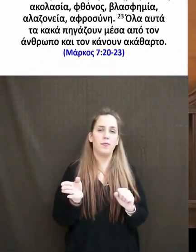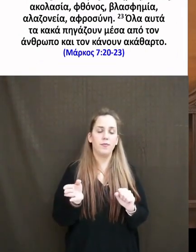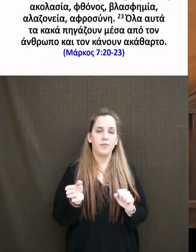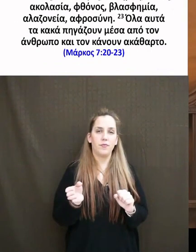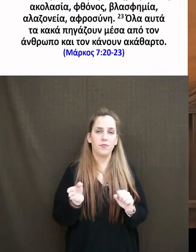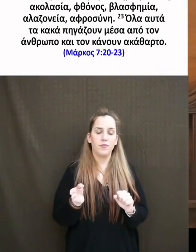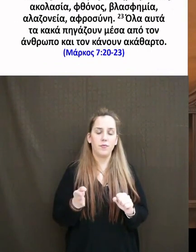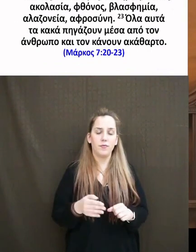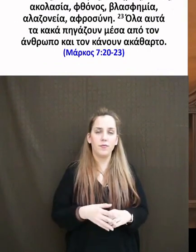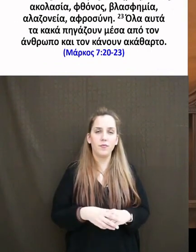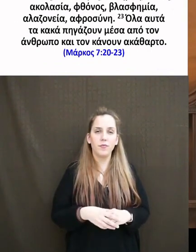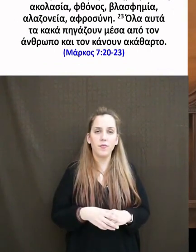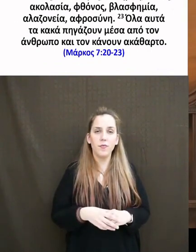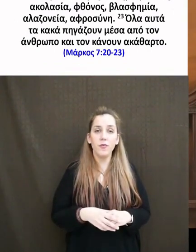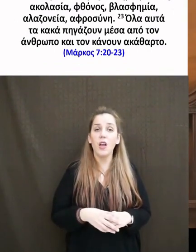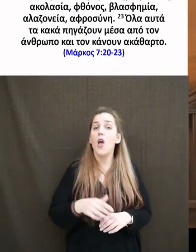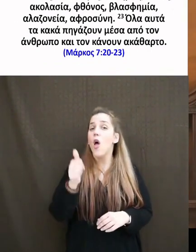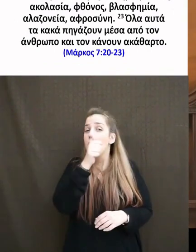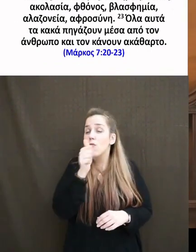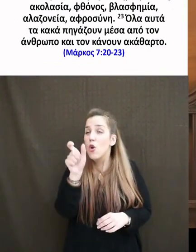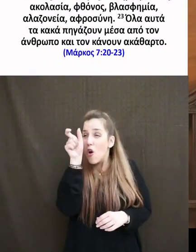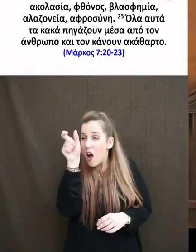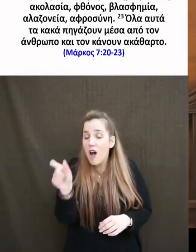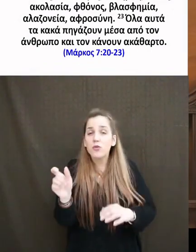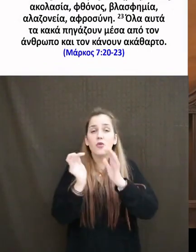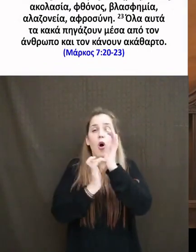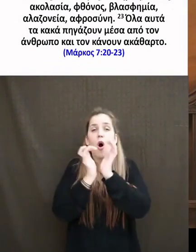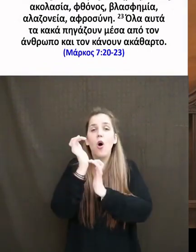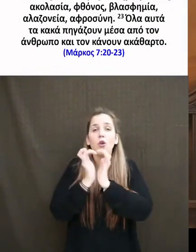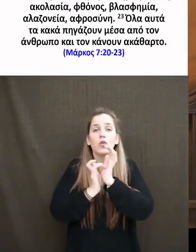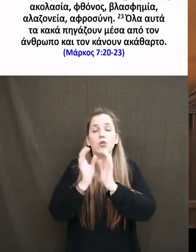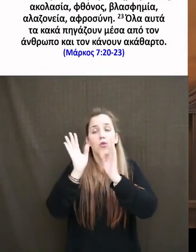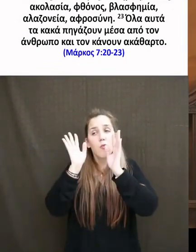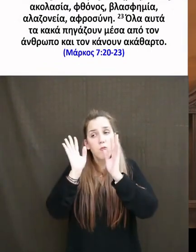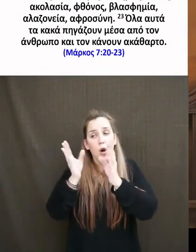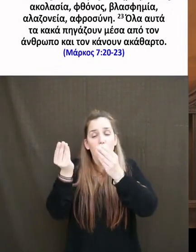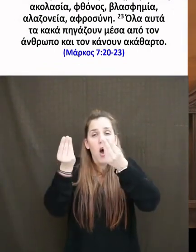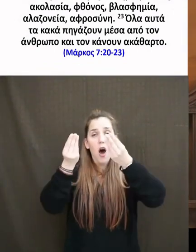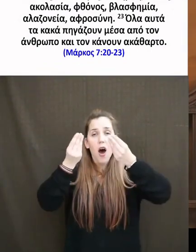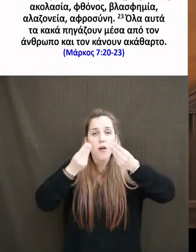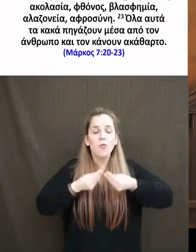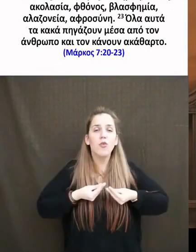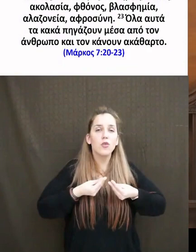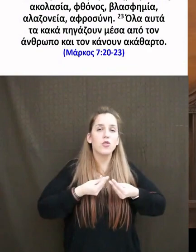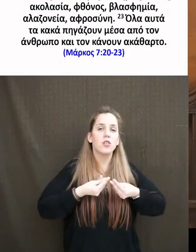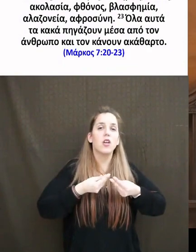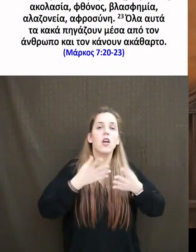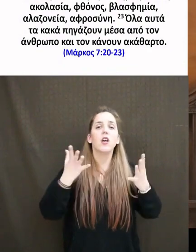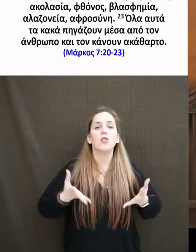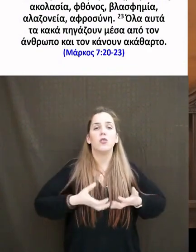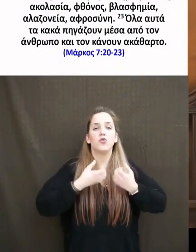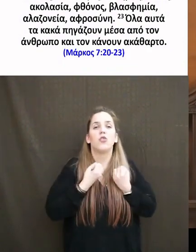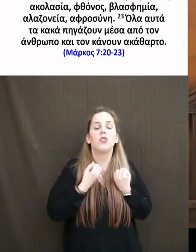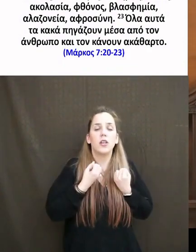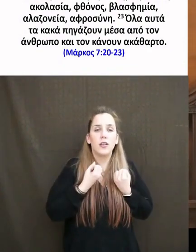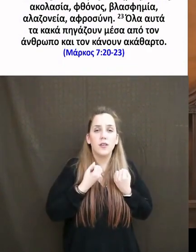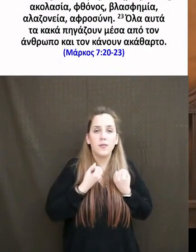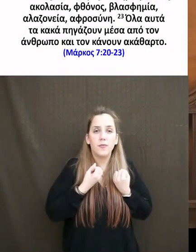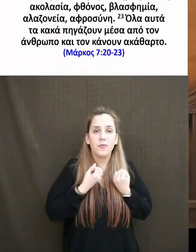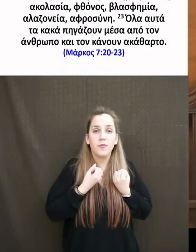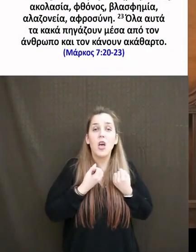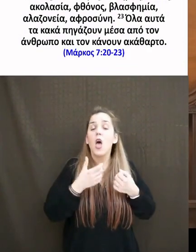κατάσταση. Μόνο ο Χριστός μπορεί να με ξαναγεννήσει με το Πνεύμα Του στην οικογένεια του Θεού. Μόνο ο Χριστός μπορεί